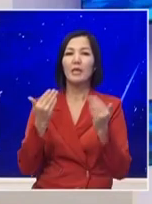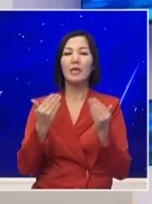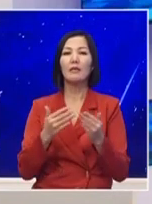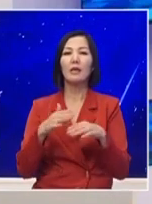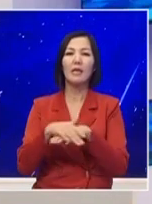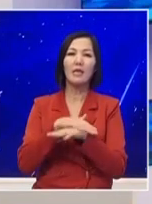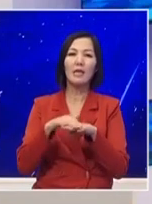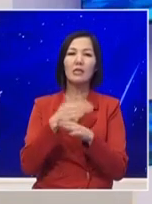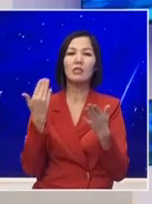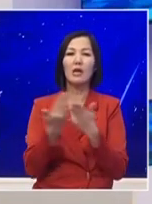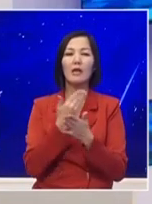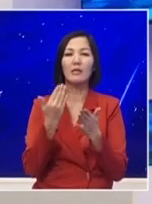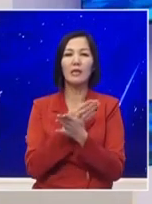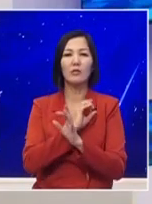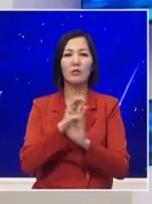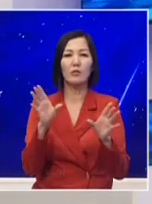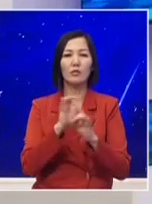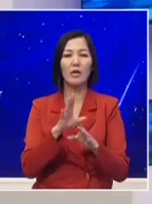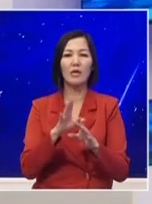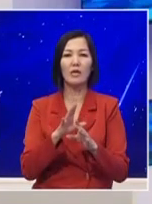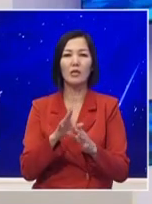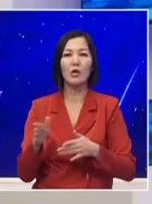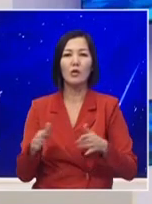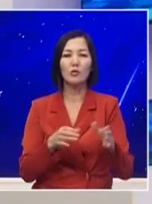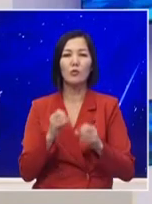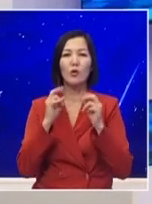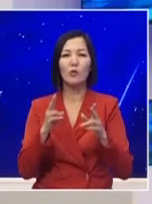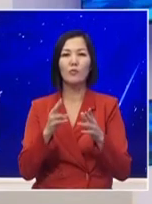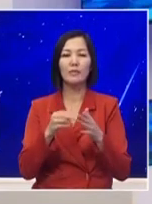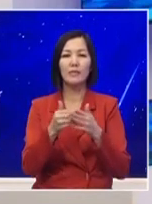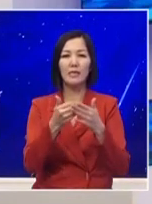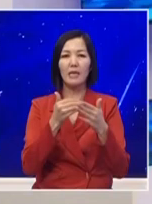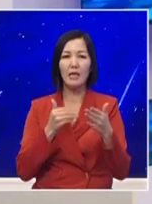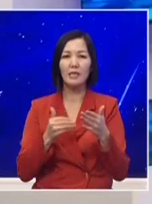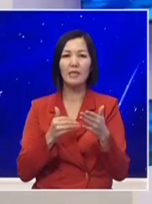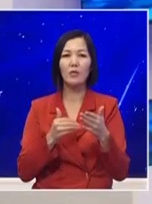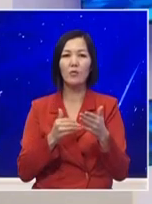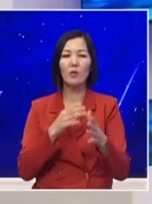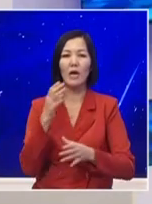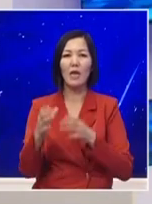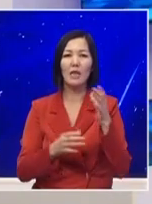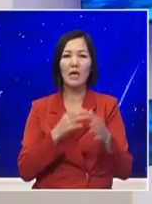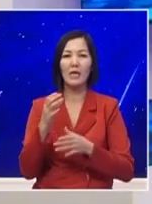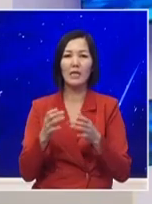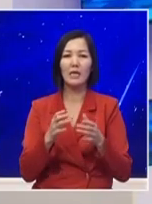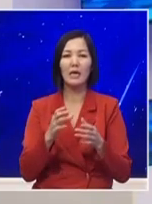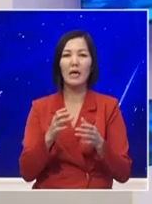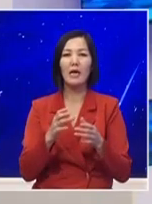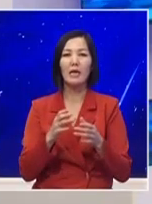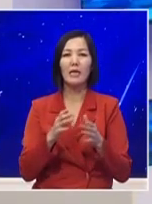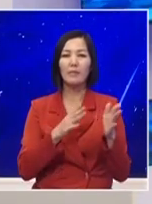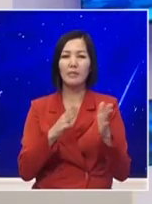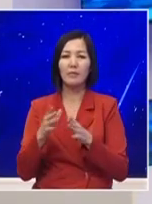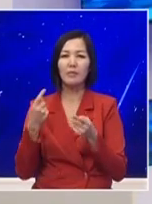Енді ел жаңалықтарына тоқталсақ, елімізде жол қауіпсіздігінің алдын алу мақсатында халықаралық APRAP жүйесі іске қосылды.